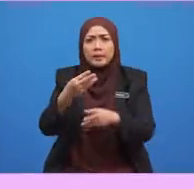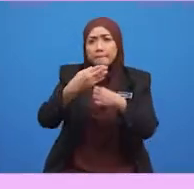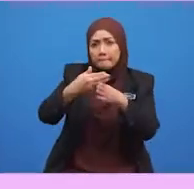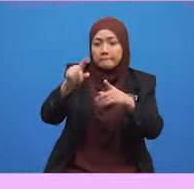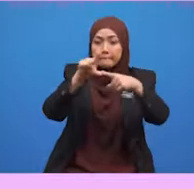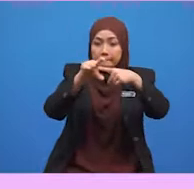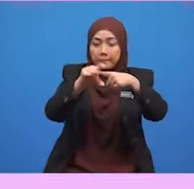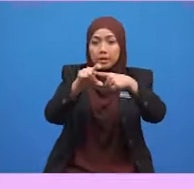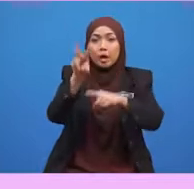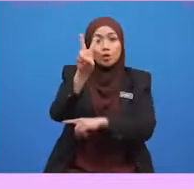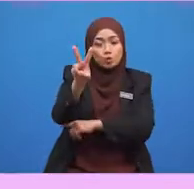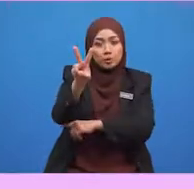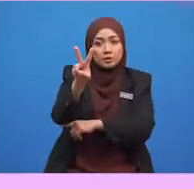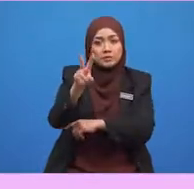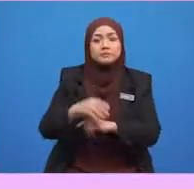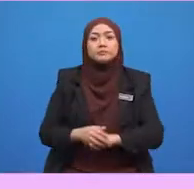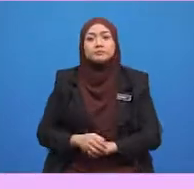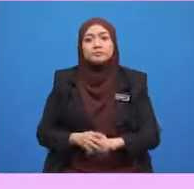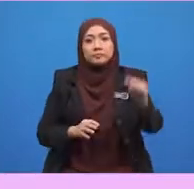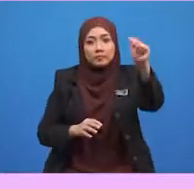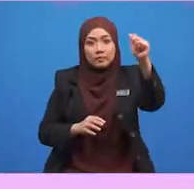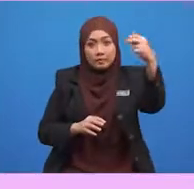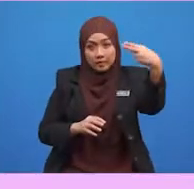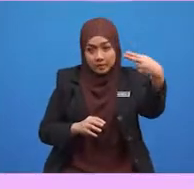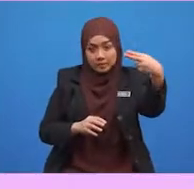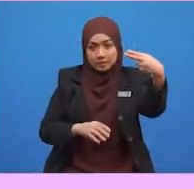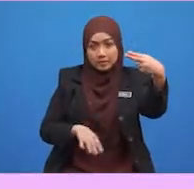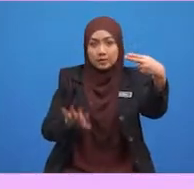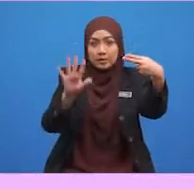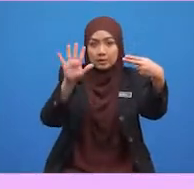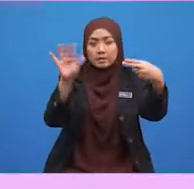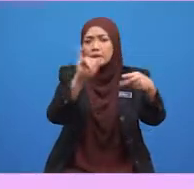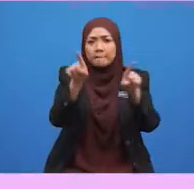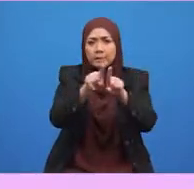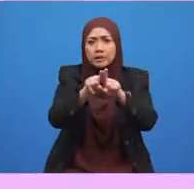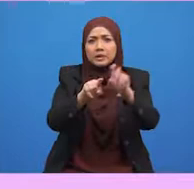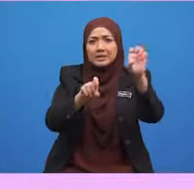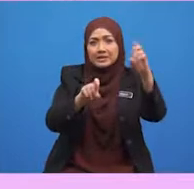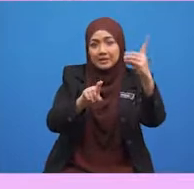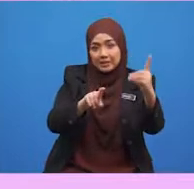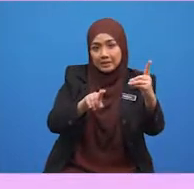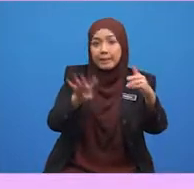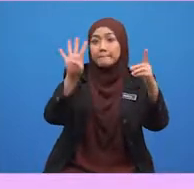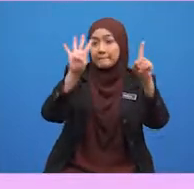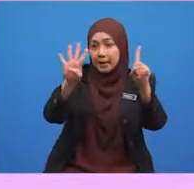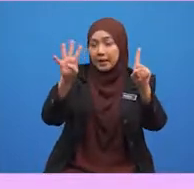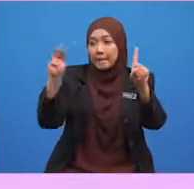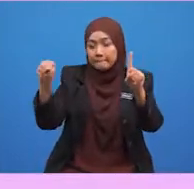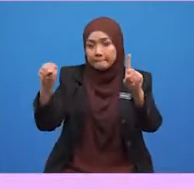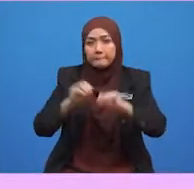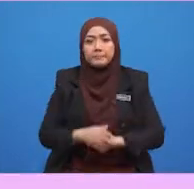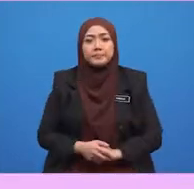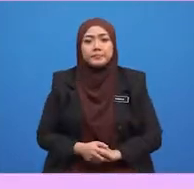kepada 2. Maka AH sama dengan ED sama dengan 4 meter. Panjang